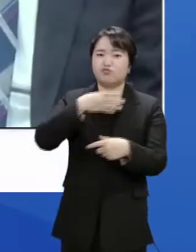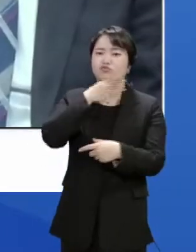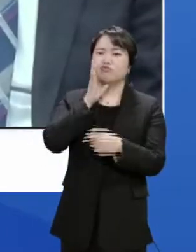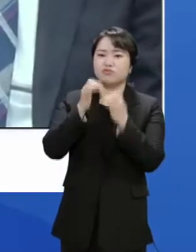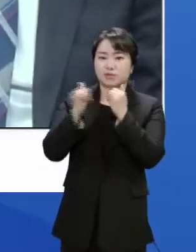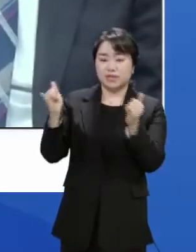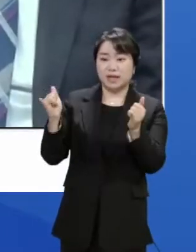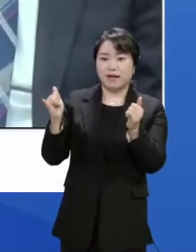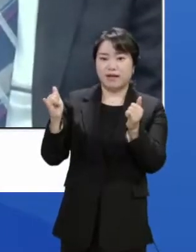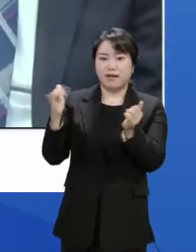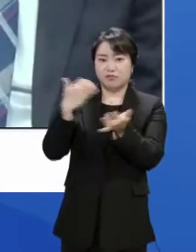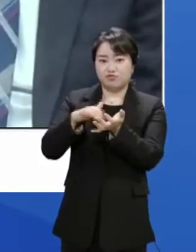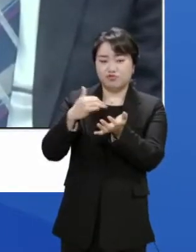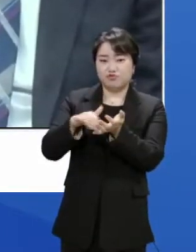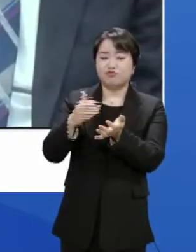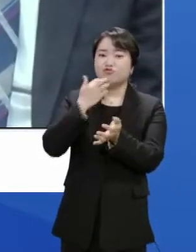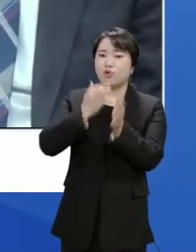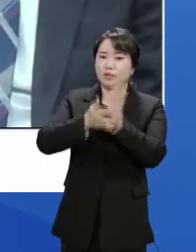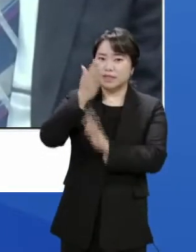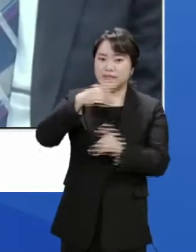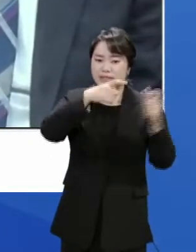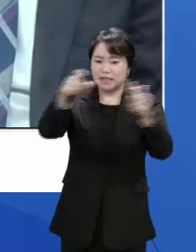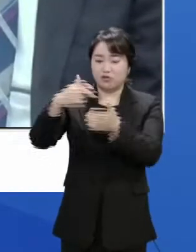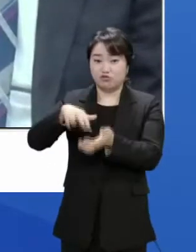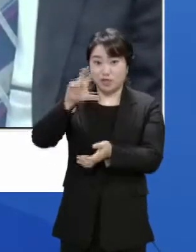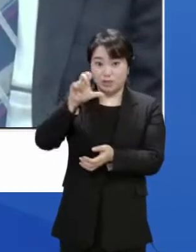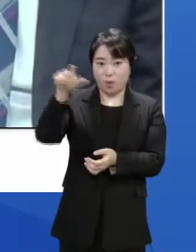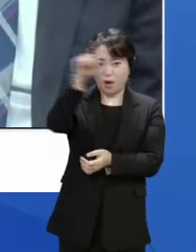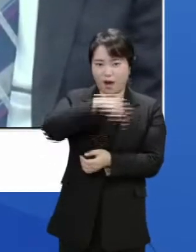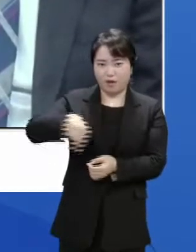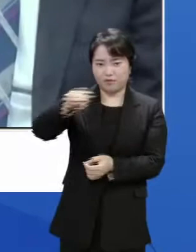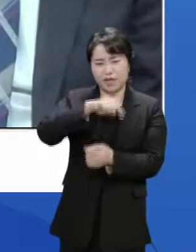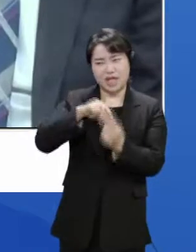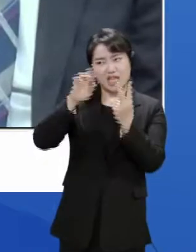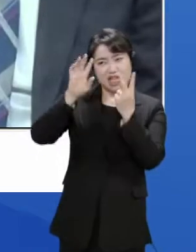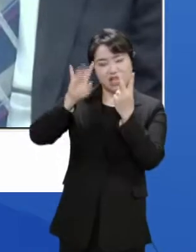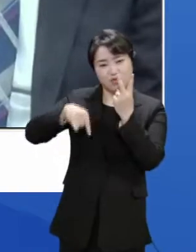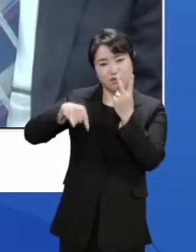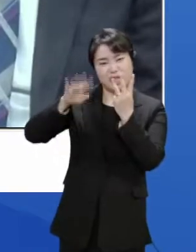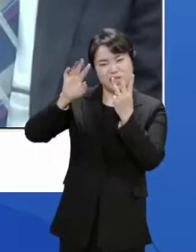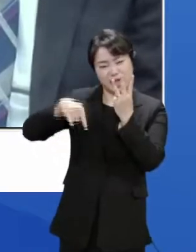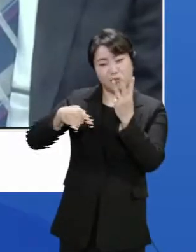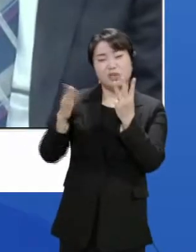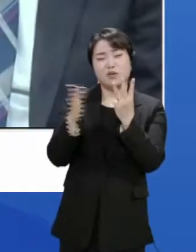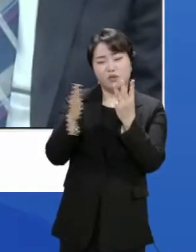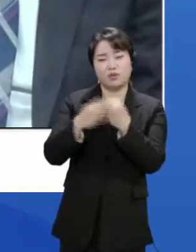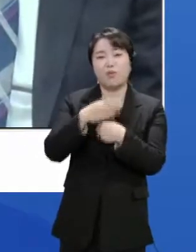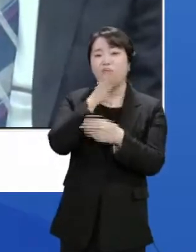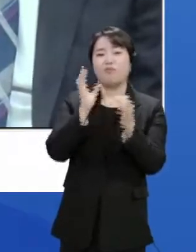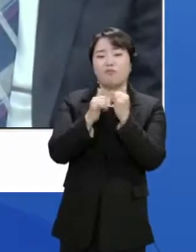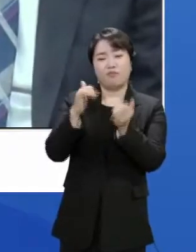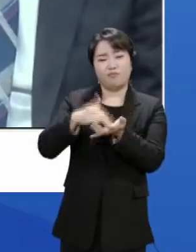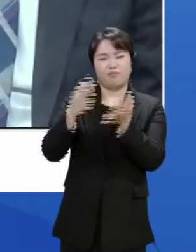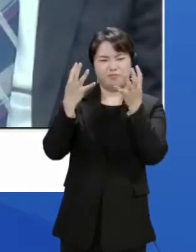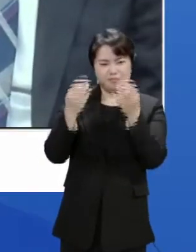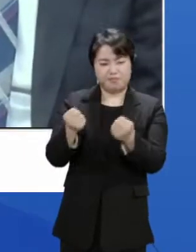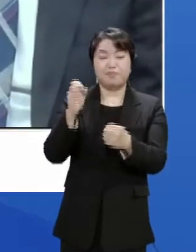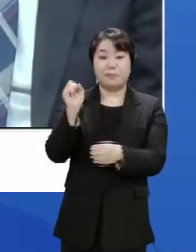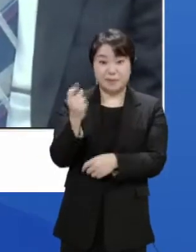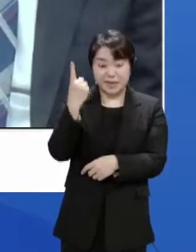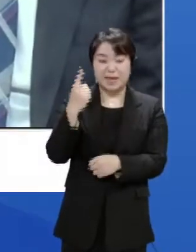인구가 서울시 25개 자치구 중에 한 2, 3위 정도 됩니다. 그래서 어르신 인구가 많다